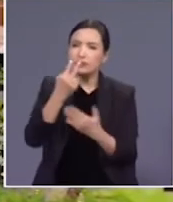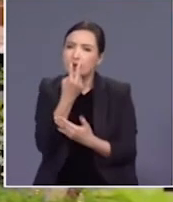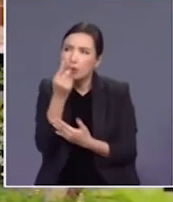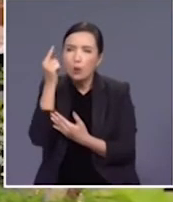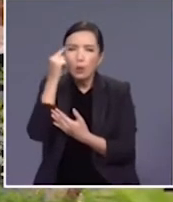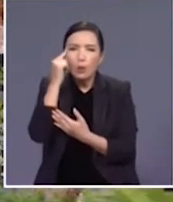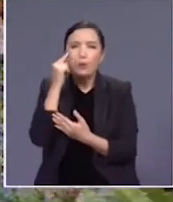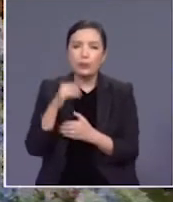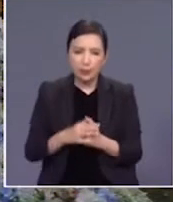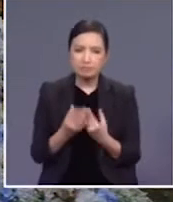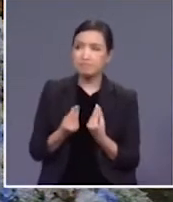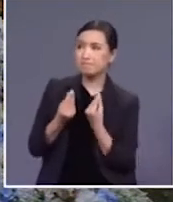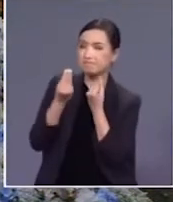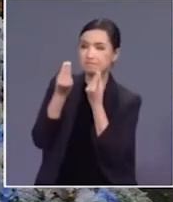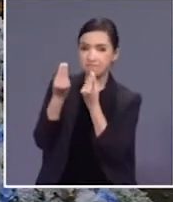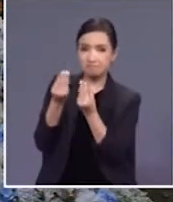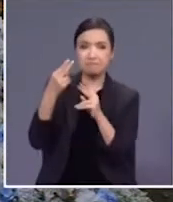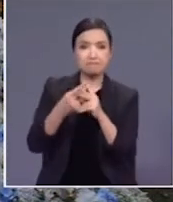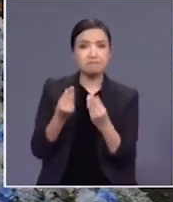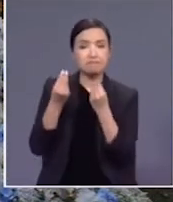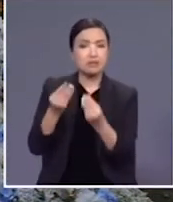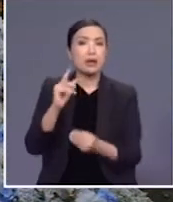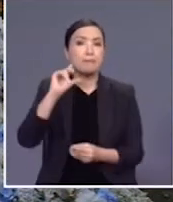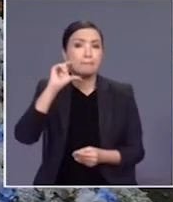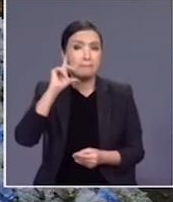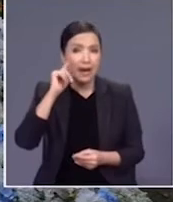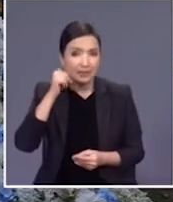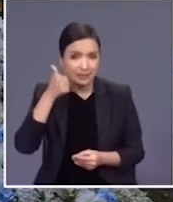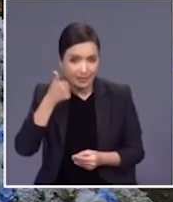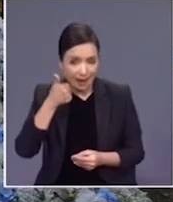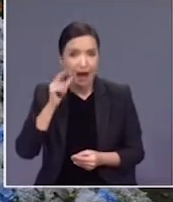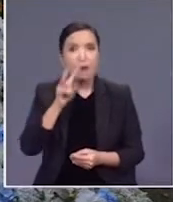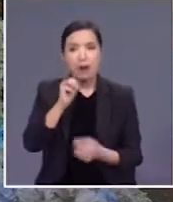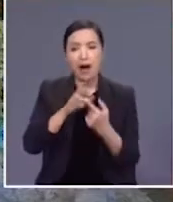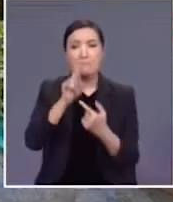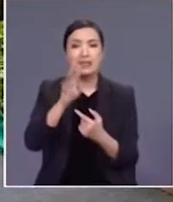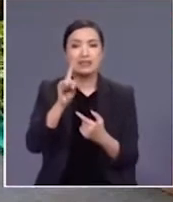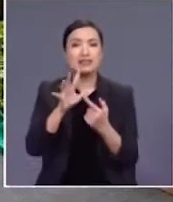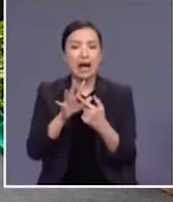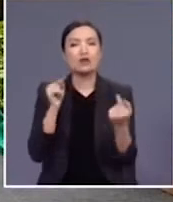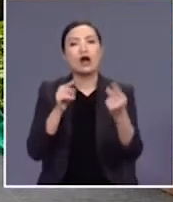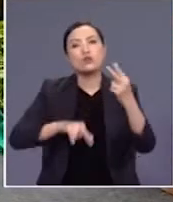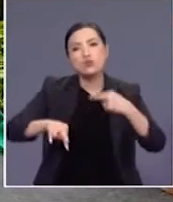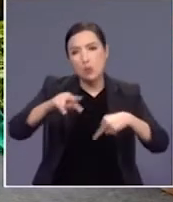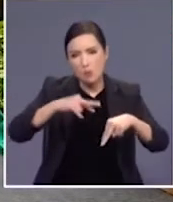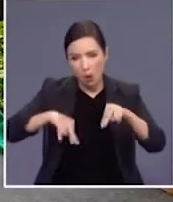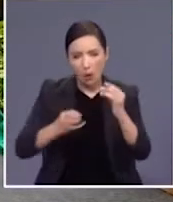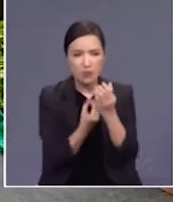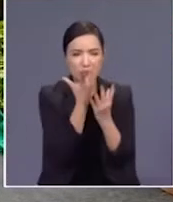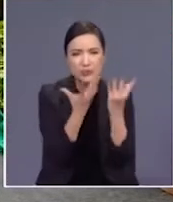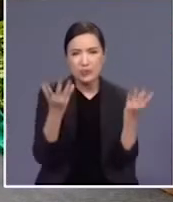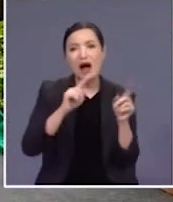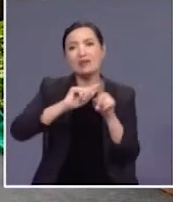ได้รับการถวายพระราชสมัญญานามพระมารดาแห่งการคุ้มครองความหลากหลายทางชีวภาพทั้งนั้นผมขอเชิญชวนพวกเราทุกคนน